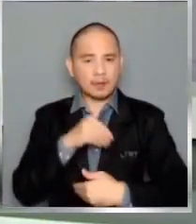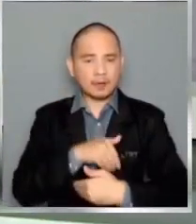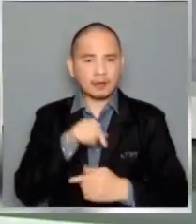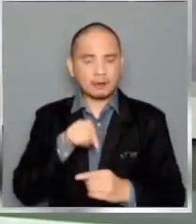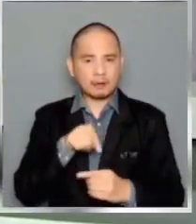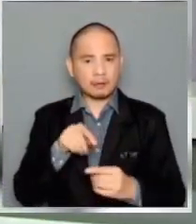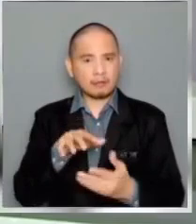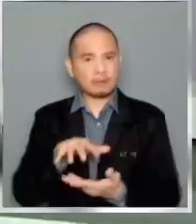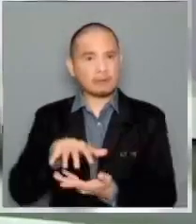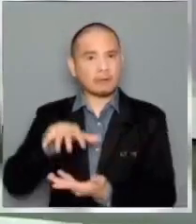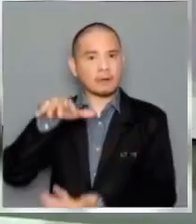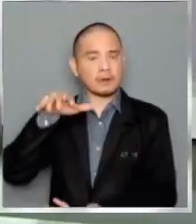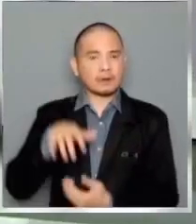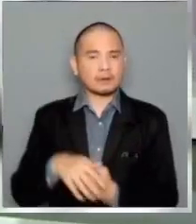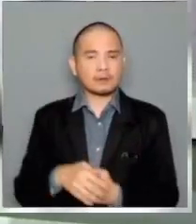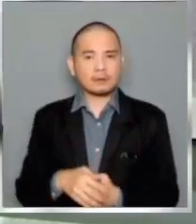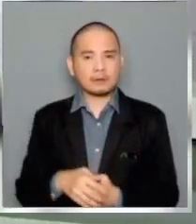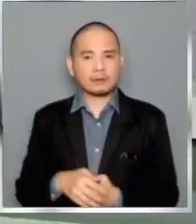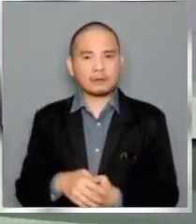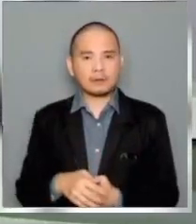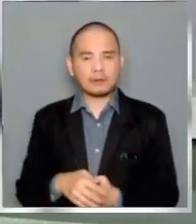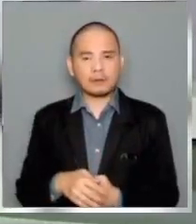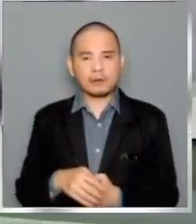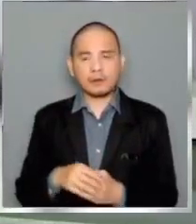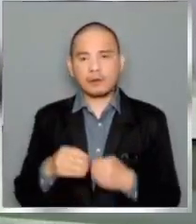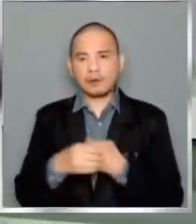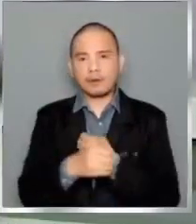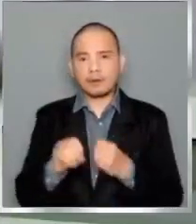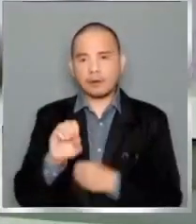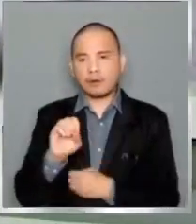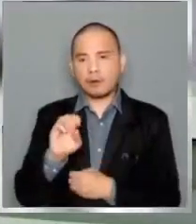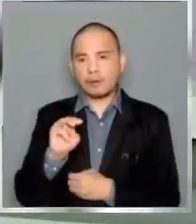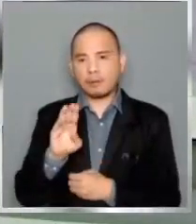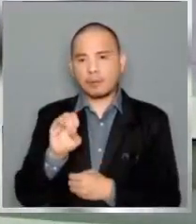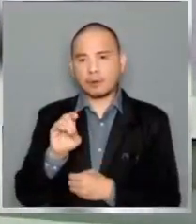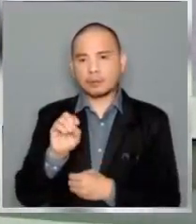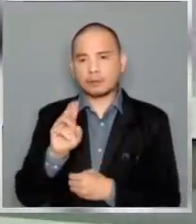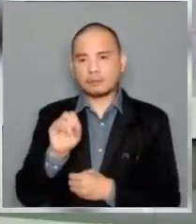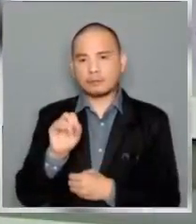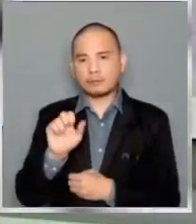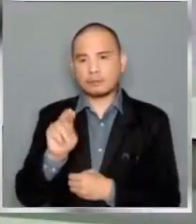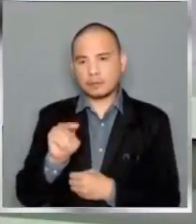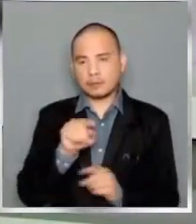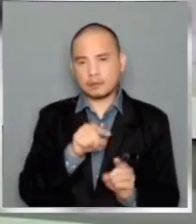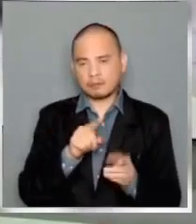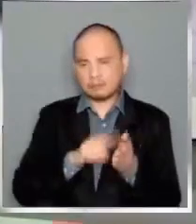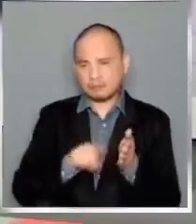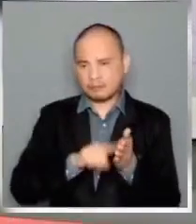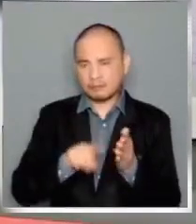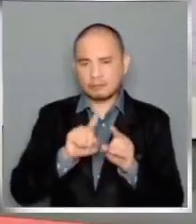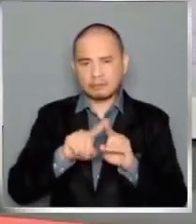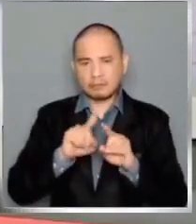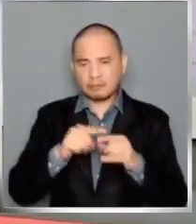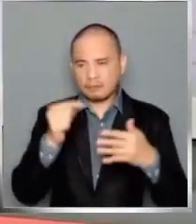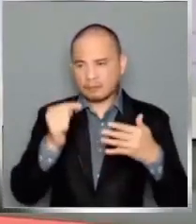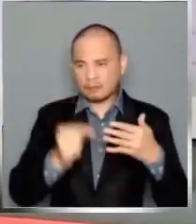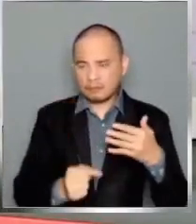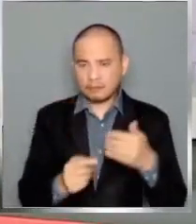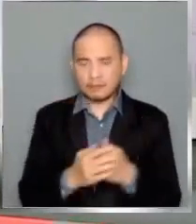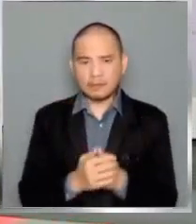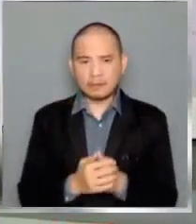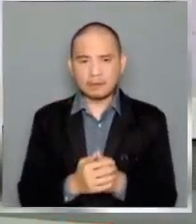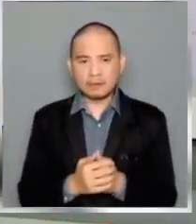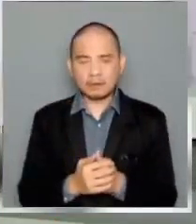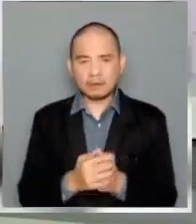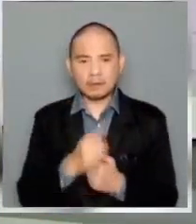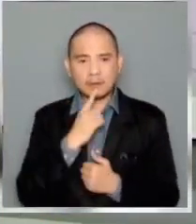mga iniimbestigahan ng Office of the Ombudsman. At pag-amin ng Ombudsman, pati raw sa kanilang hanay,